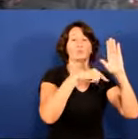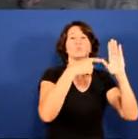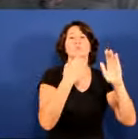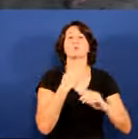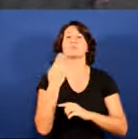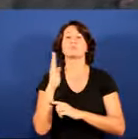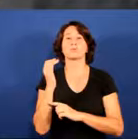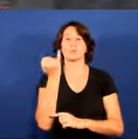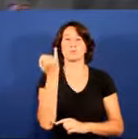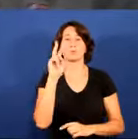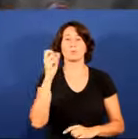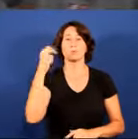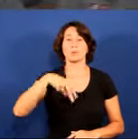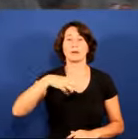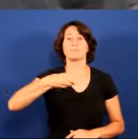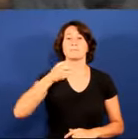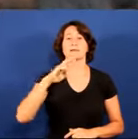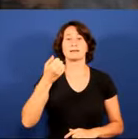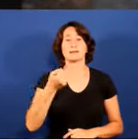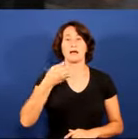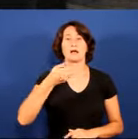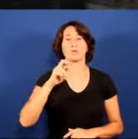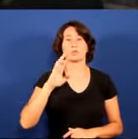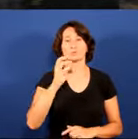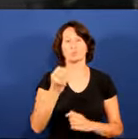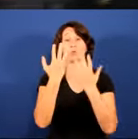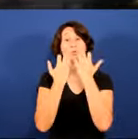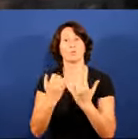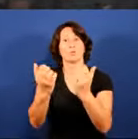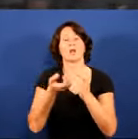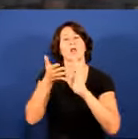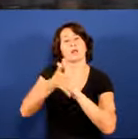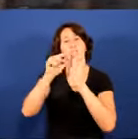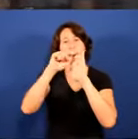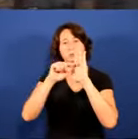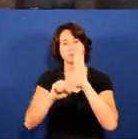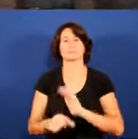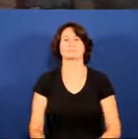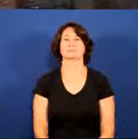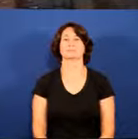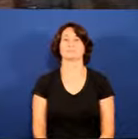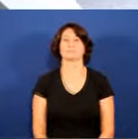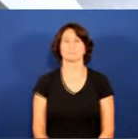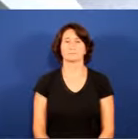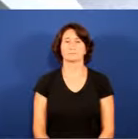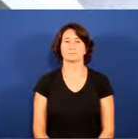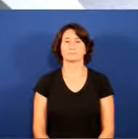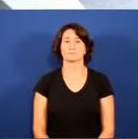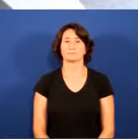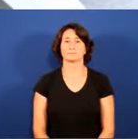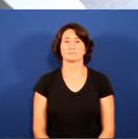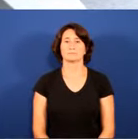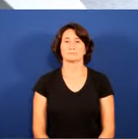sailari dagokionez, hainbat diru laguntza onartu direla enplegu eta prestakuntza bultzatzeko. Bestalde Jo Maria Aburtok eskatu du herri dirubideen